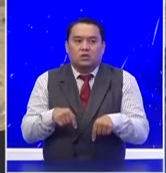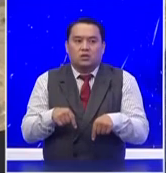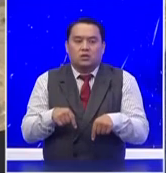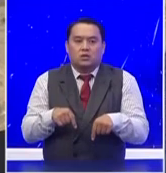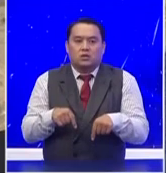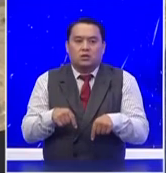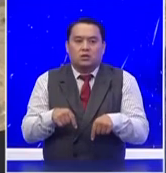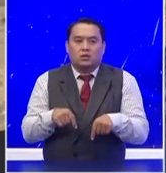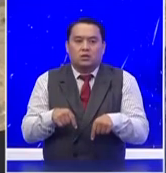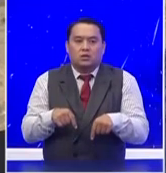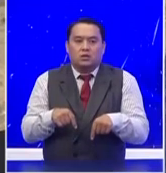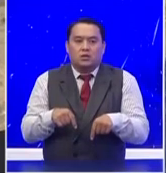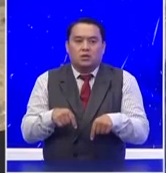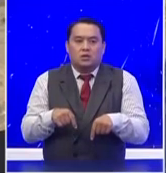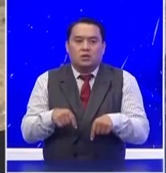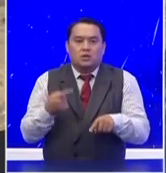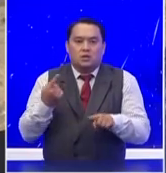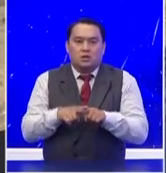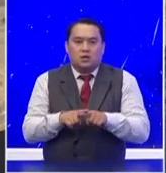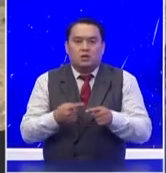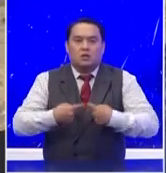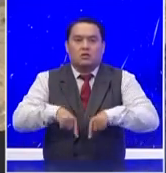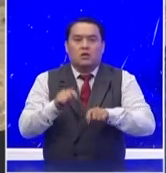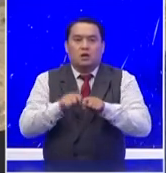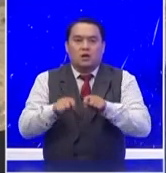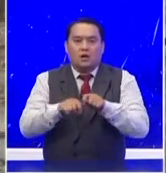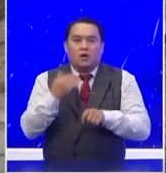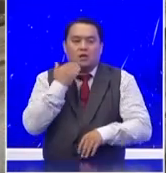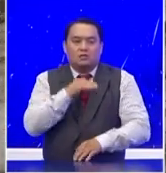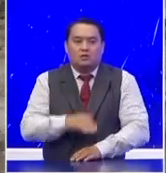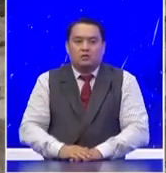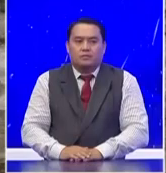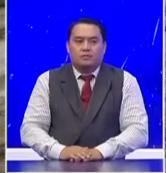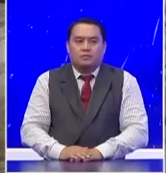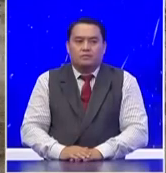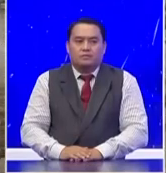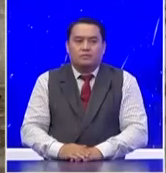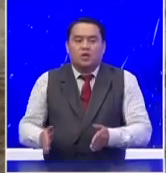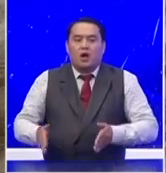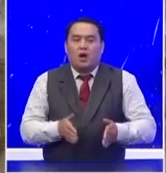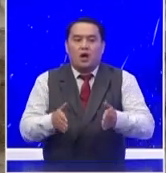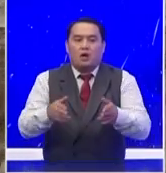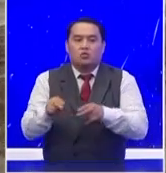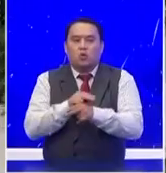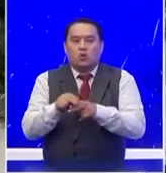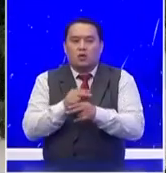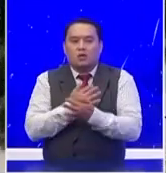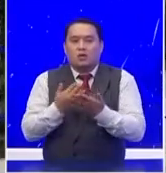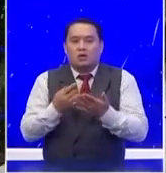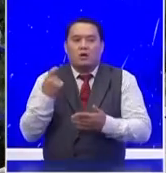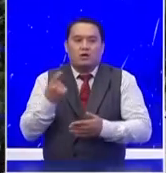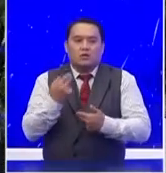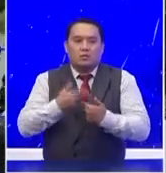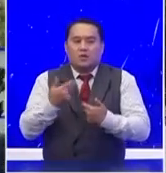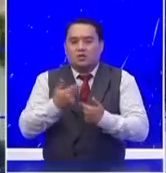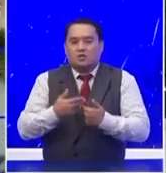болып жолдың жаңағы технадзормен бірге сапасын қадағалап отырады. Өңірдегі автомобиль жолының құрылысы кейбір шаруаларға